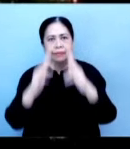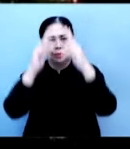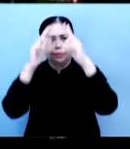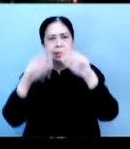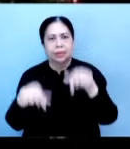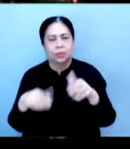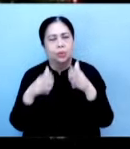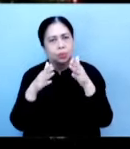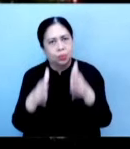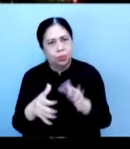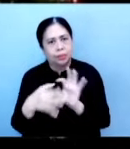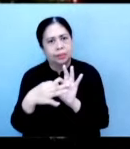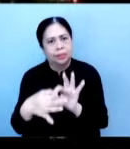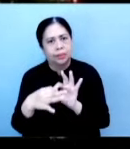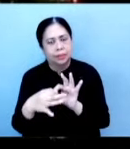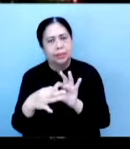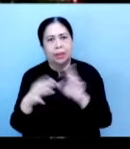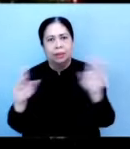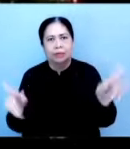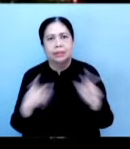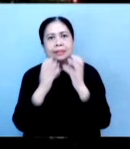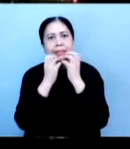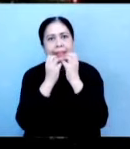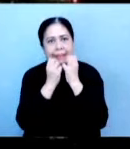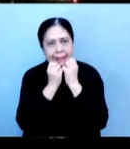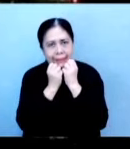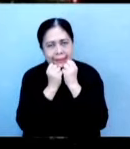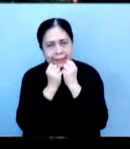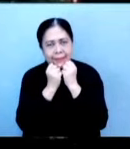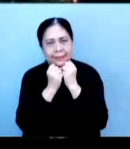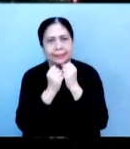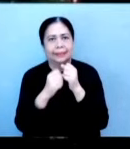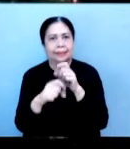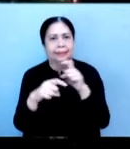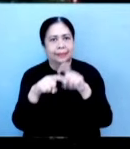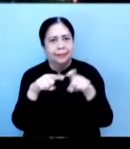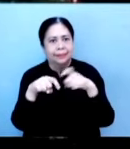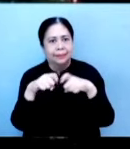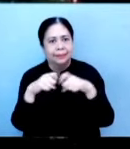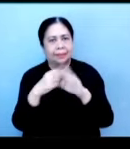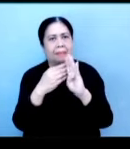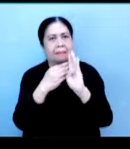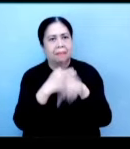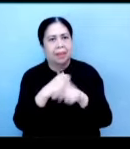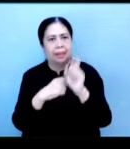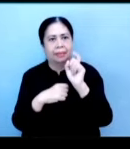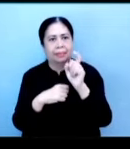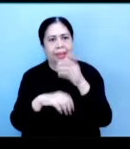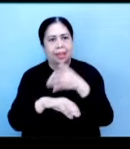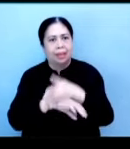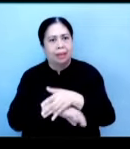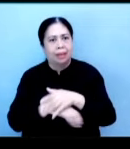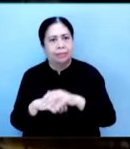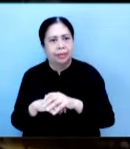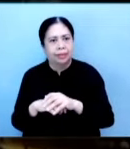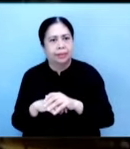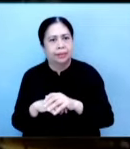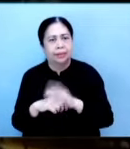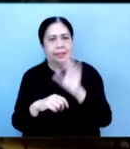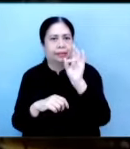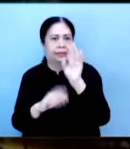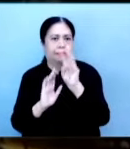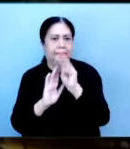paraan Nakiisa ang France sa pagtipid sa ng enerhiya Agad din namang binalik ang mga ilaw Makalipas ang pitong minuto